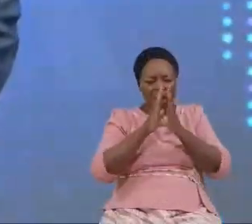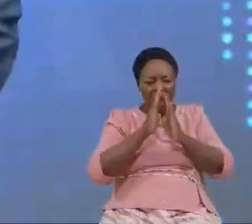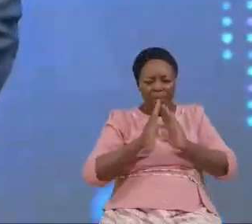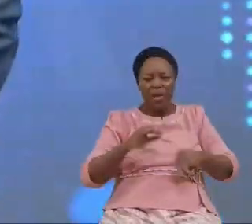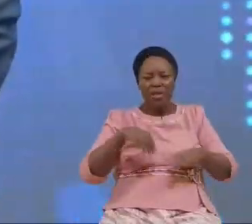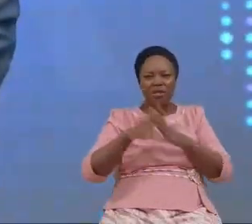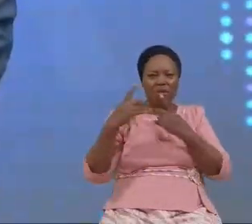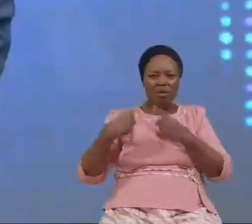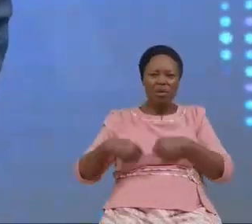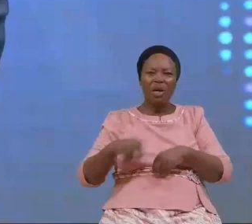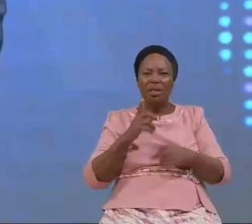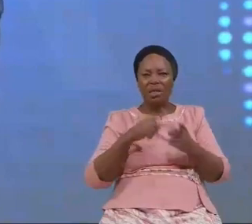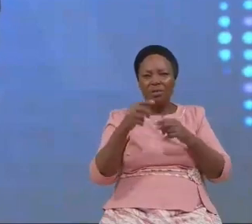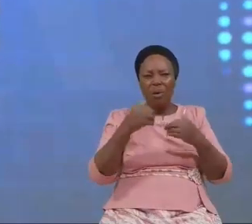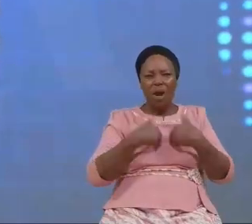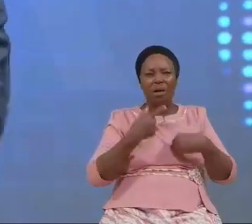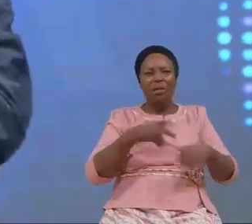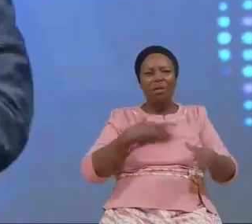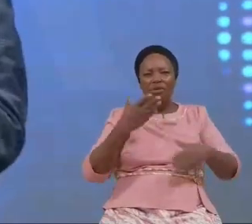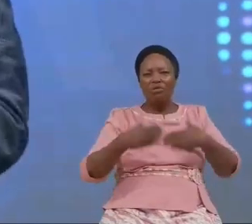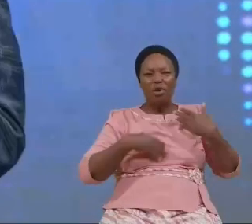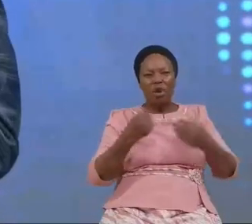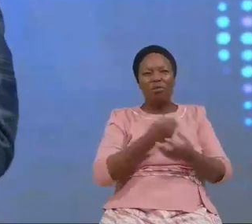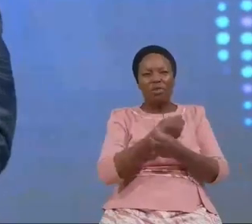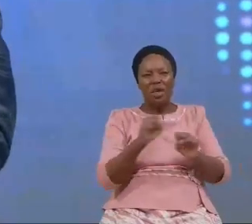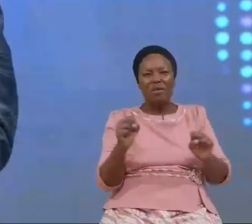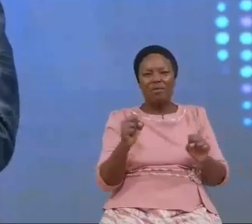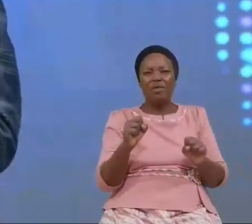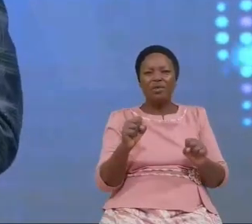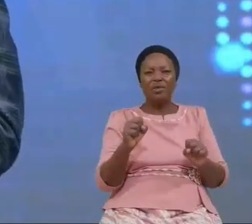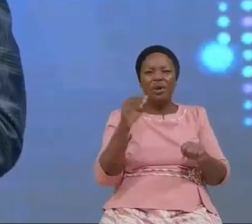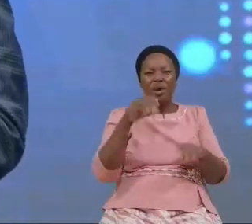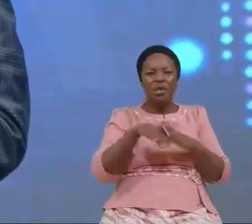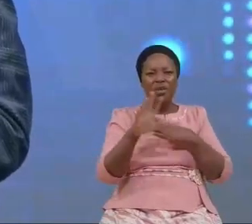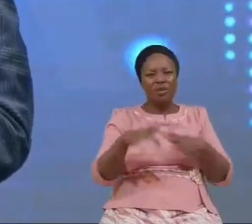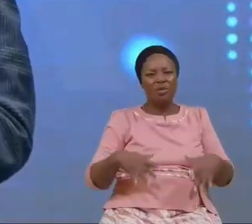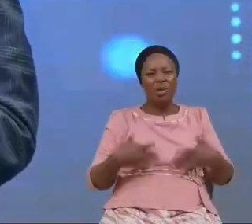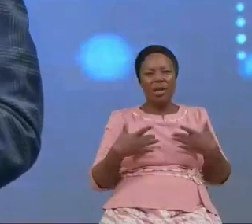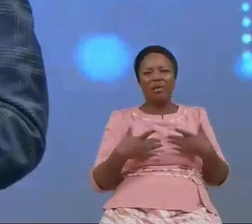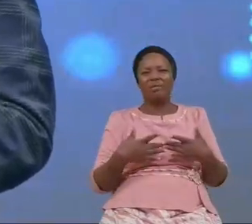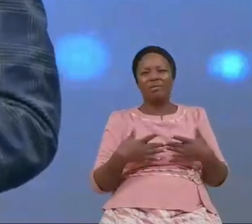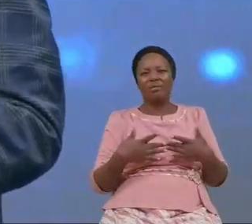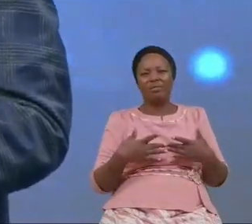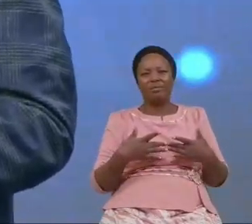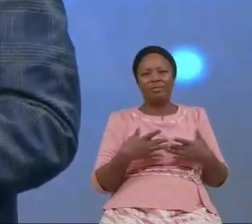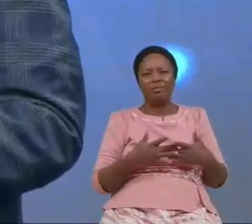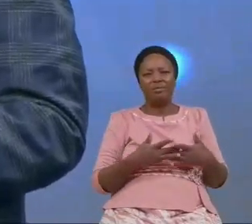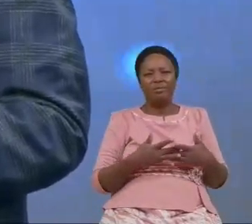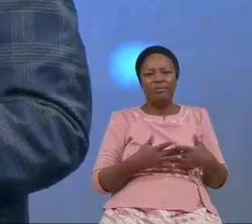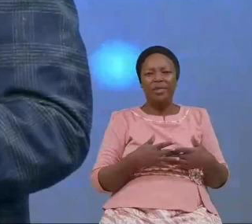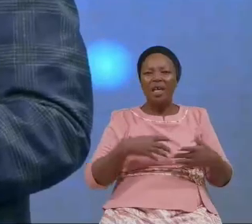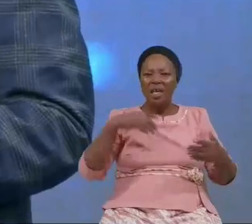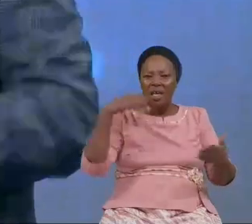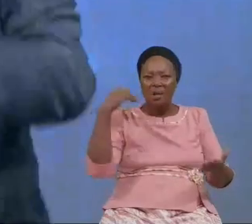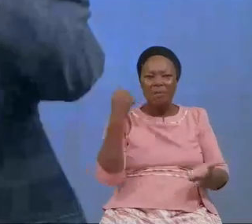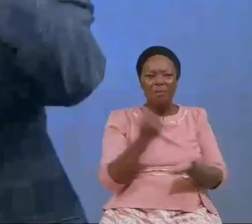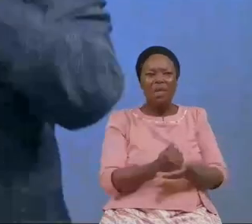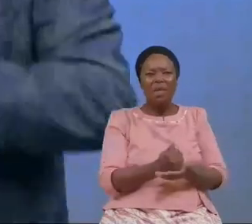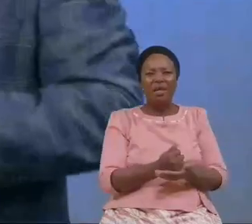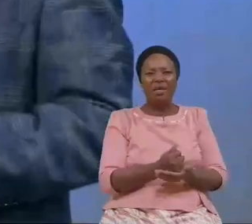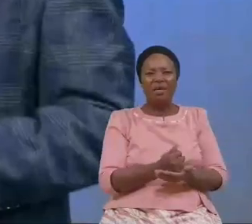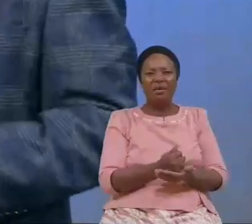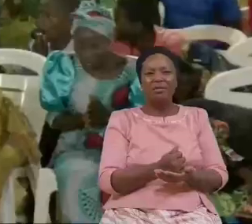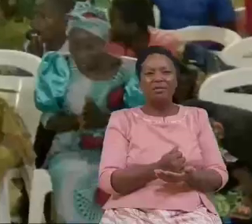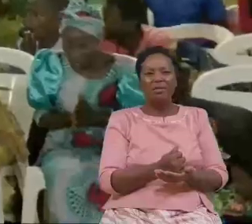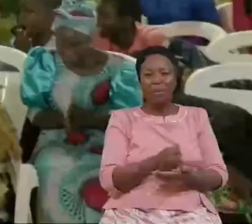y aura la joie du salut dans ta vie AMEN je